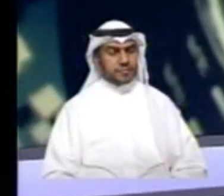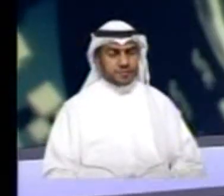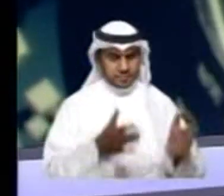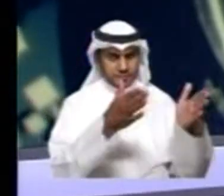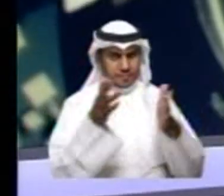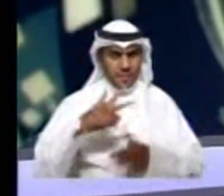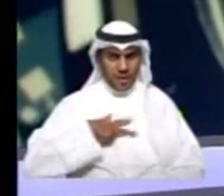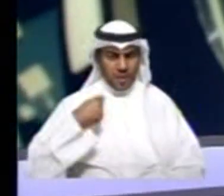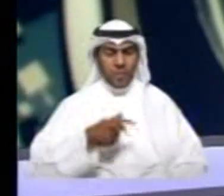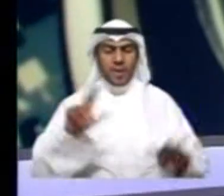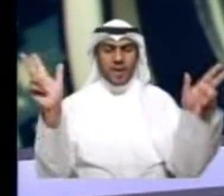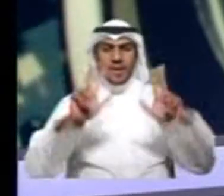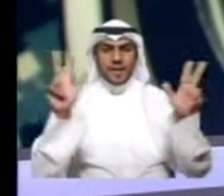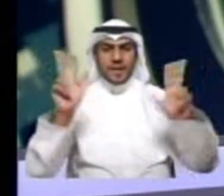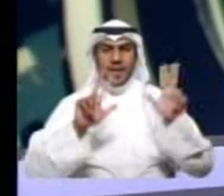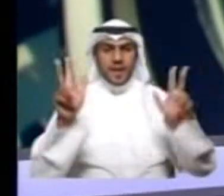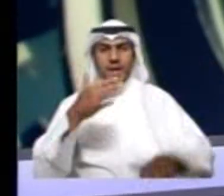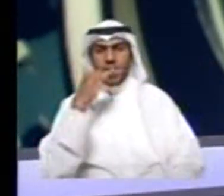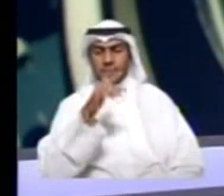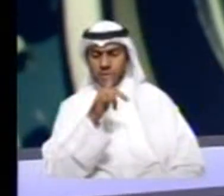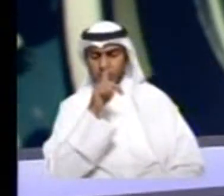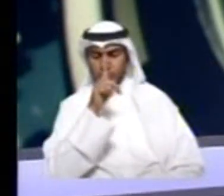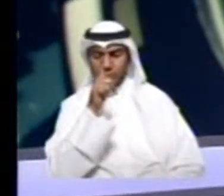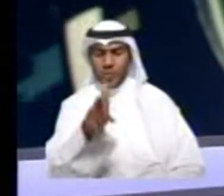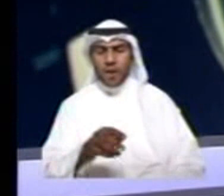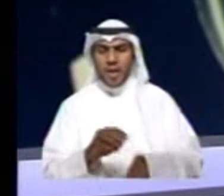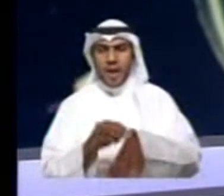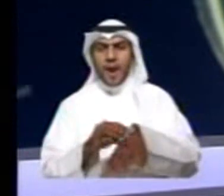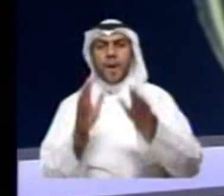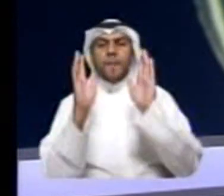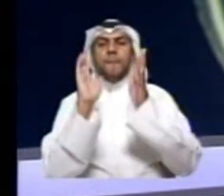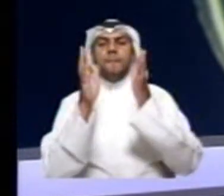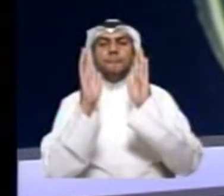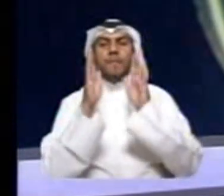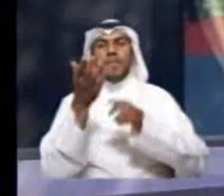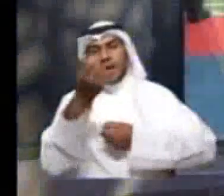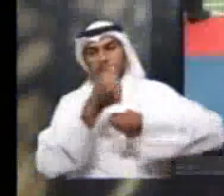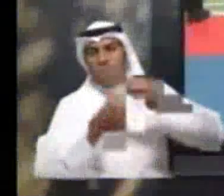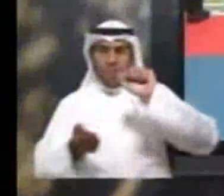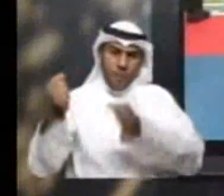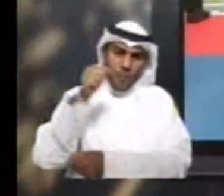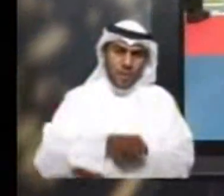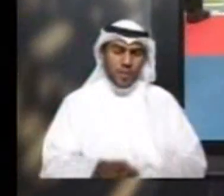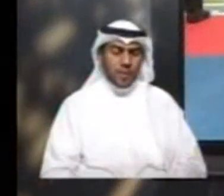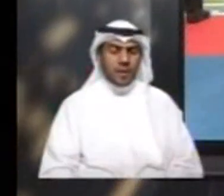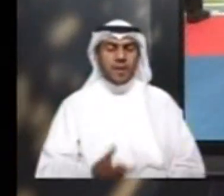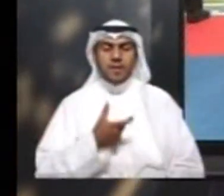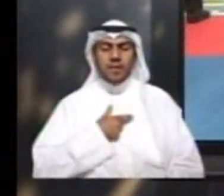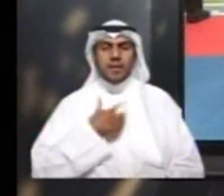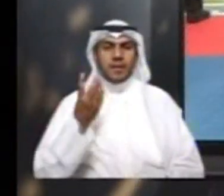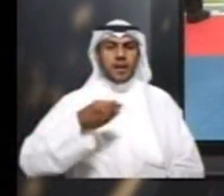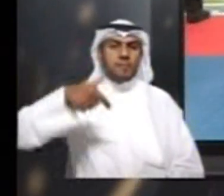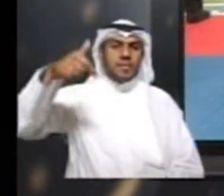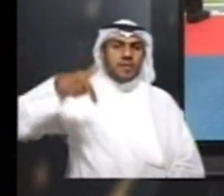هنأ وزير الإعلام ووزير الدولة لشؤون الشباب محمد الجبري منتخبنا الوطني للتايكواندو بتحقيق 6 ميداليات برونزية في